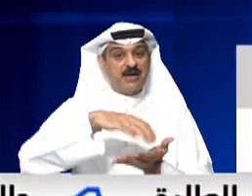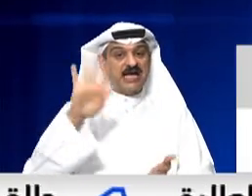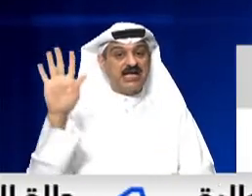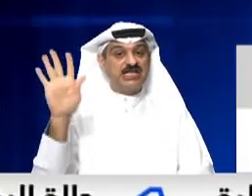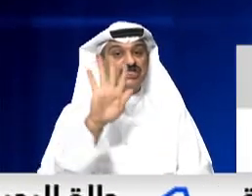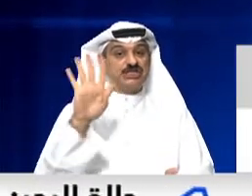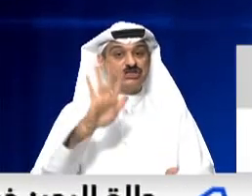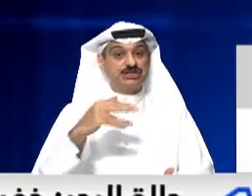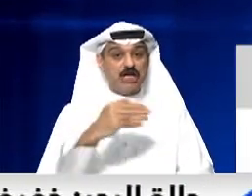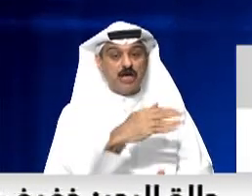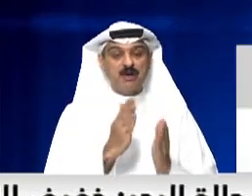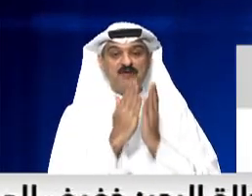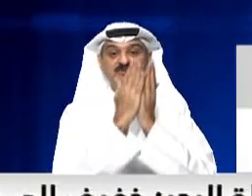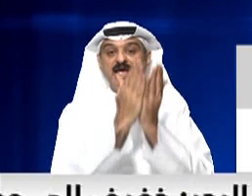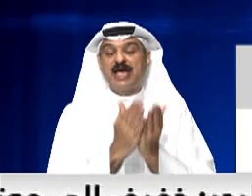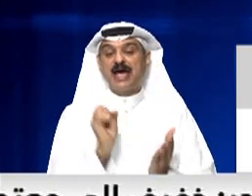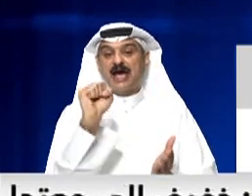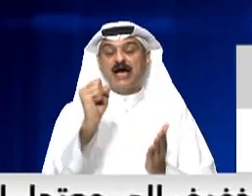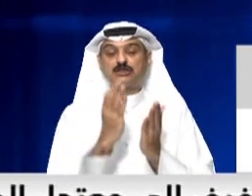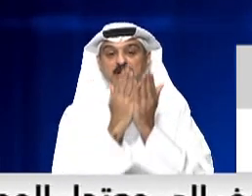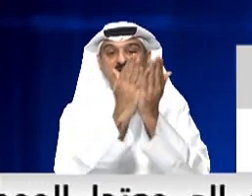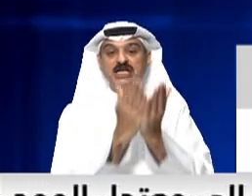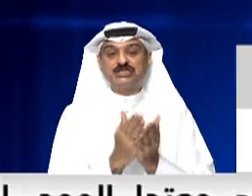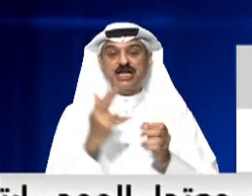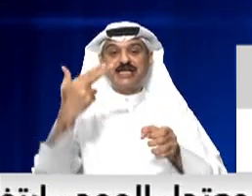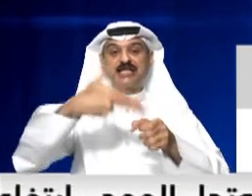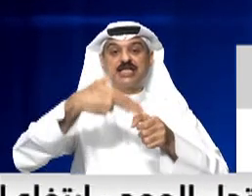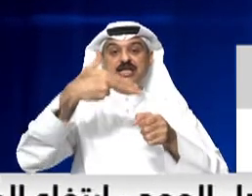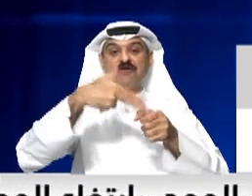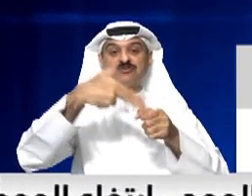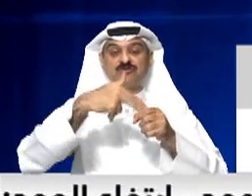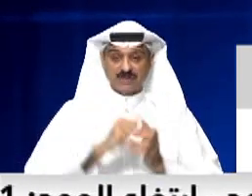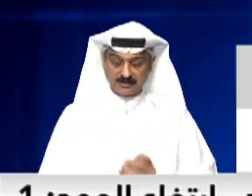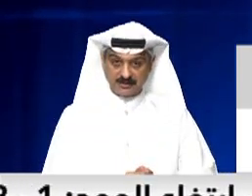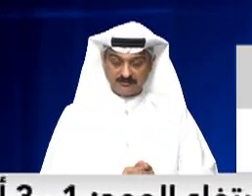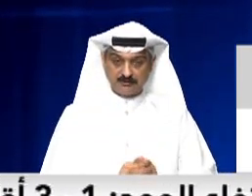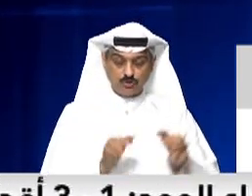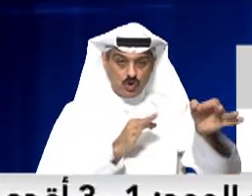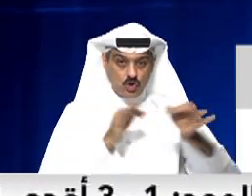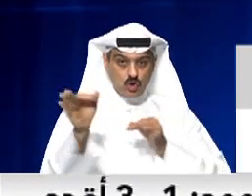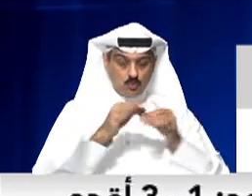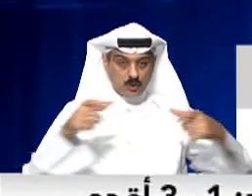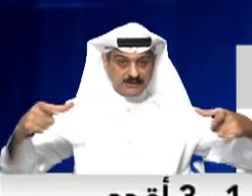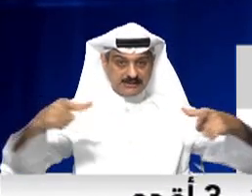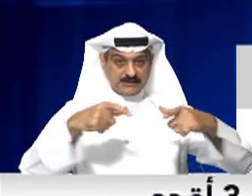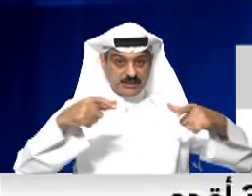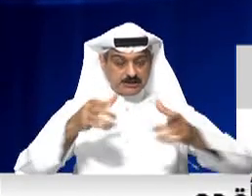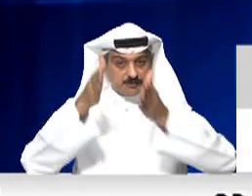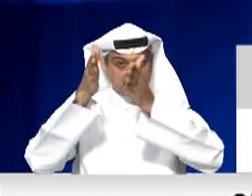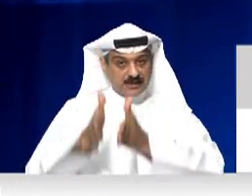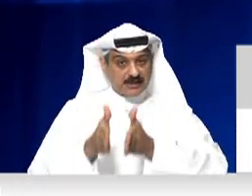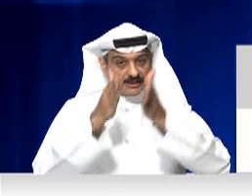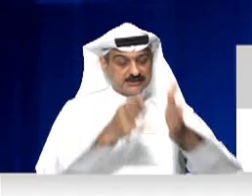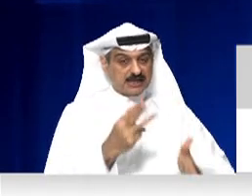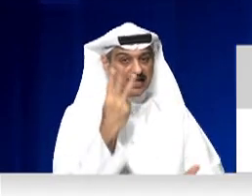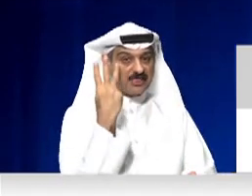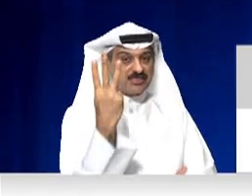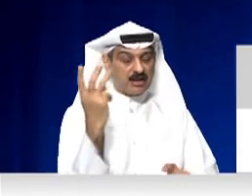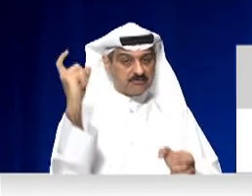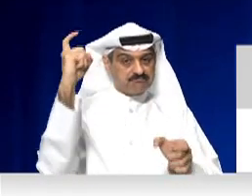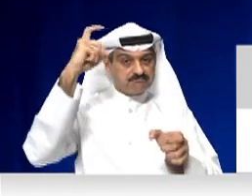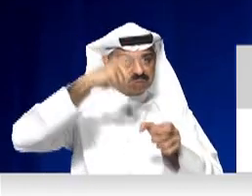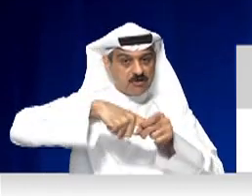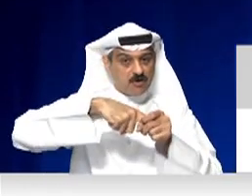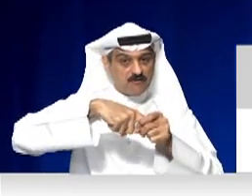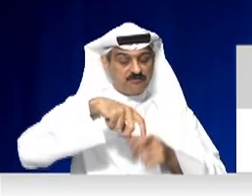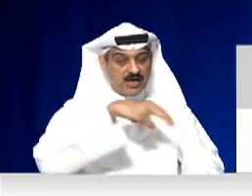لشركه ناقلات النفط الكويتيه المهندس احمد البداح عقد اول الاجتماعات التنسيقيه الثلاثه المقرره مع